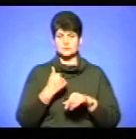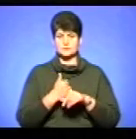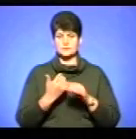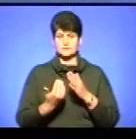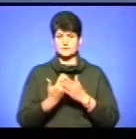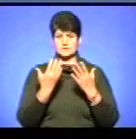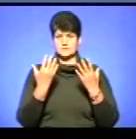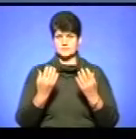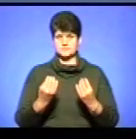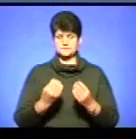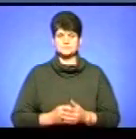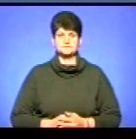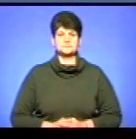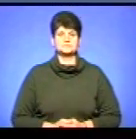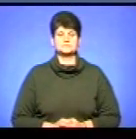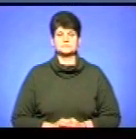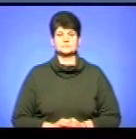дня.